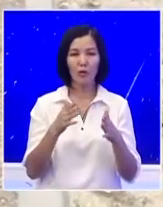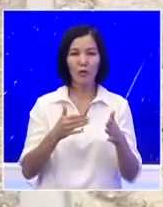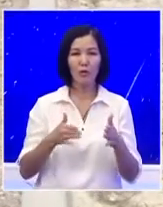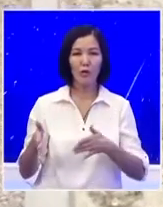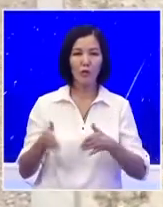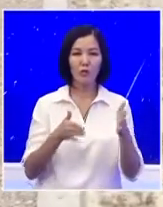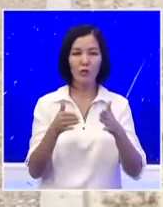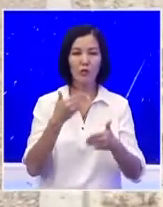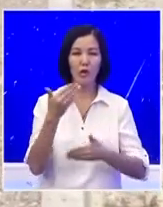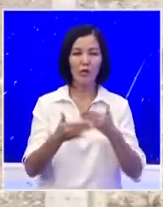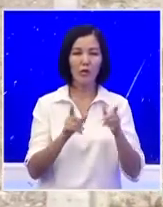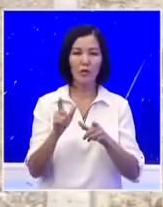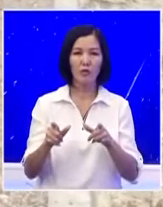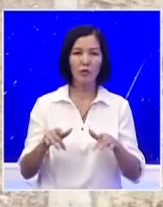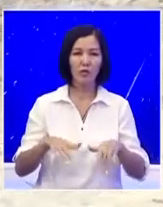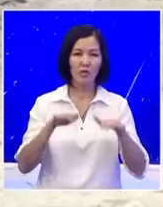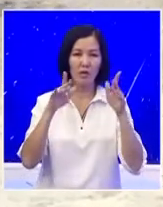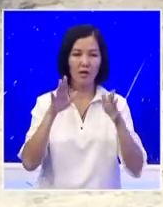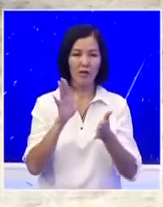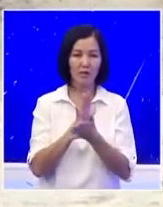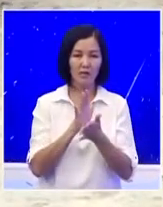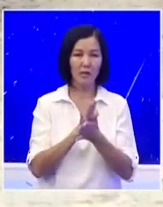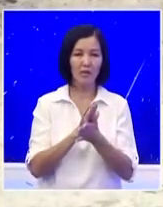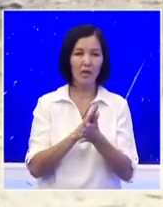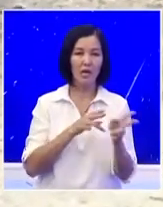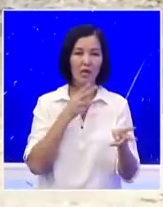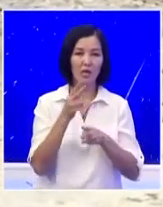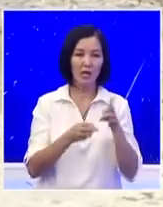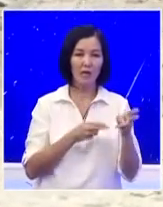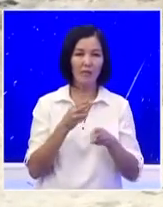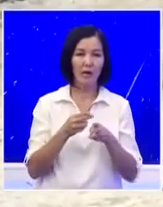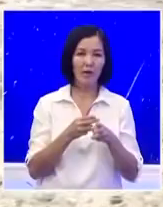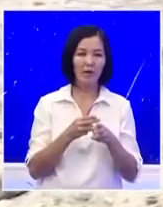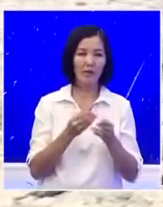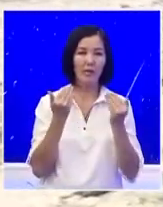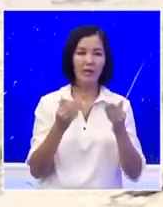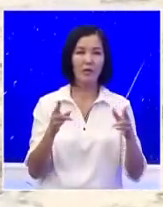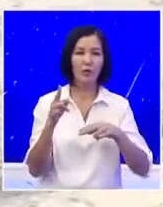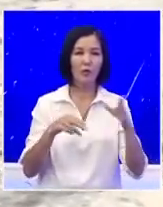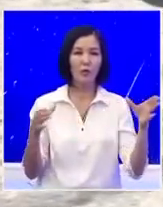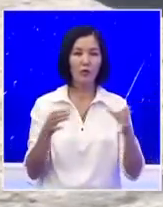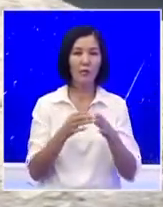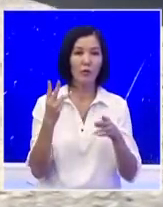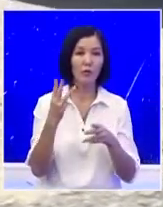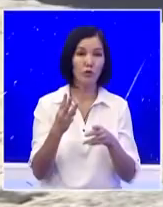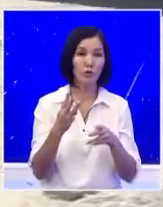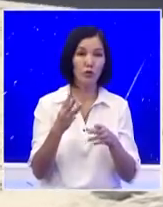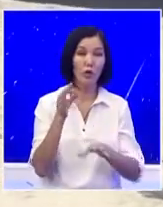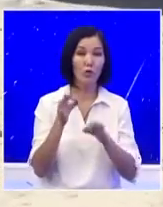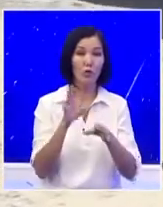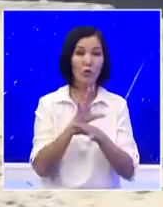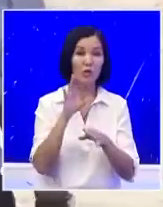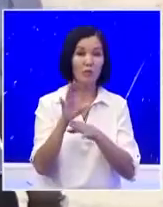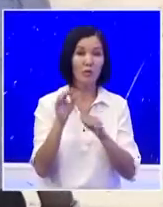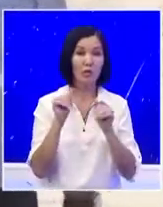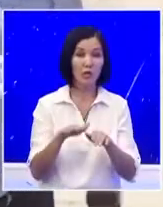те, жаяу жүргінші де шаңға көміледі. Тұрғындар шағымына құлақ асқан жергілікті билік мердігер компанияны шүрет сотқа берген. Тиісінше сот